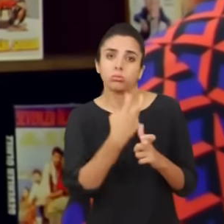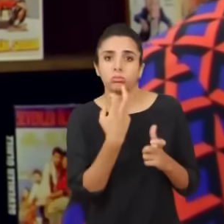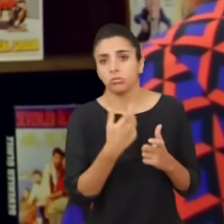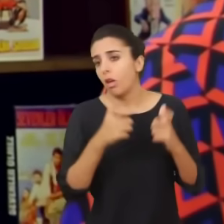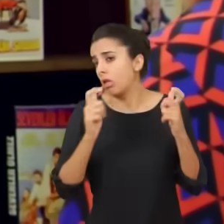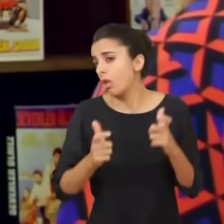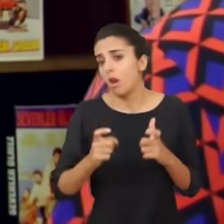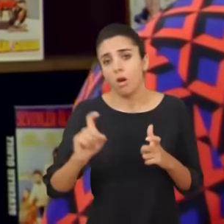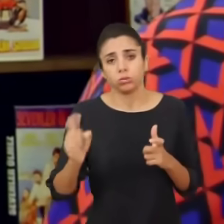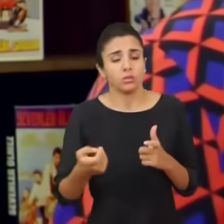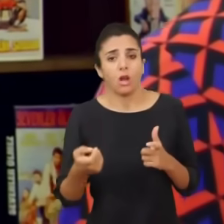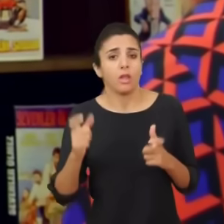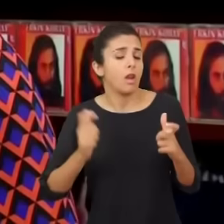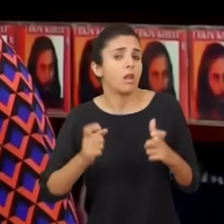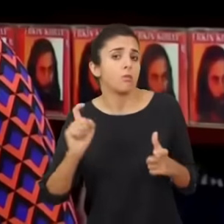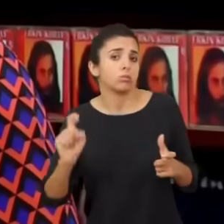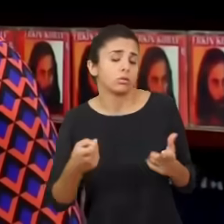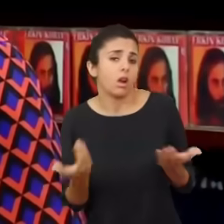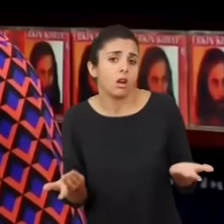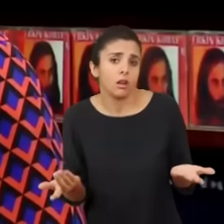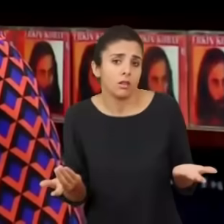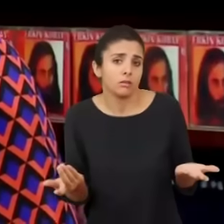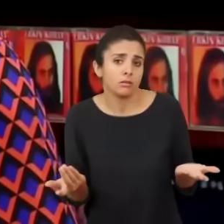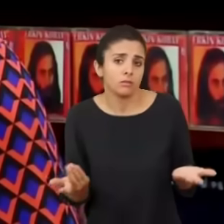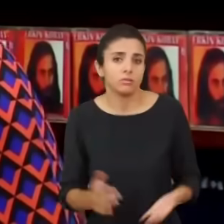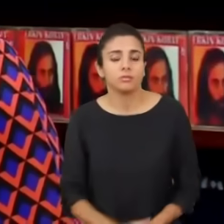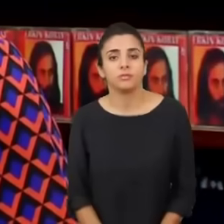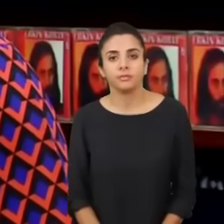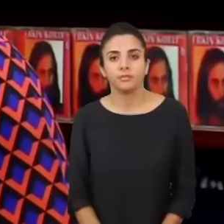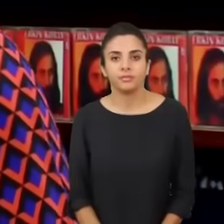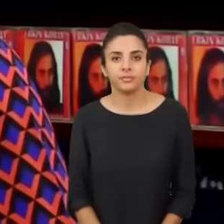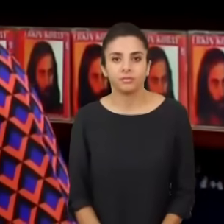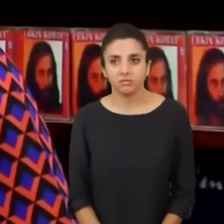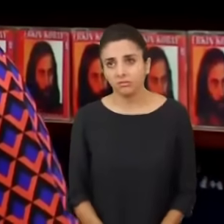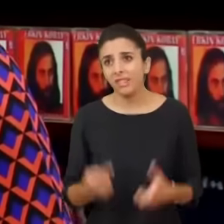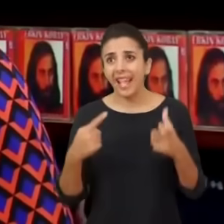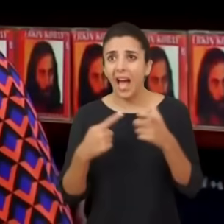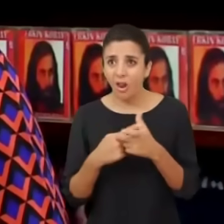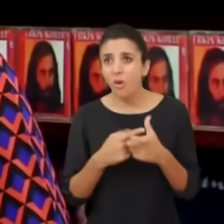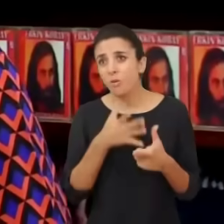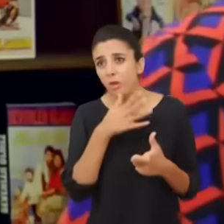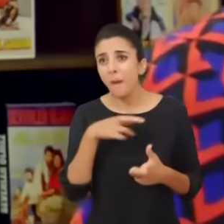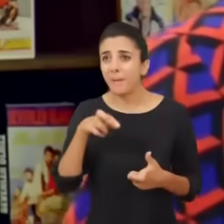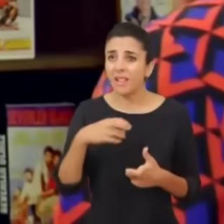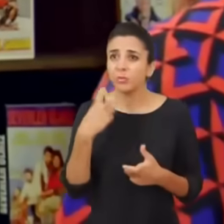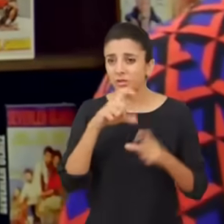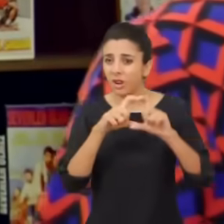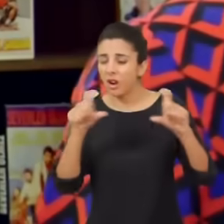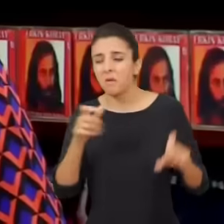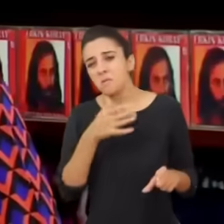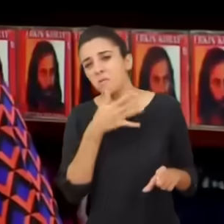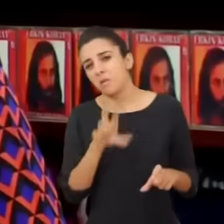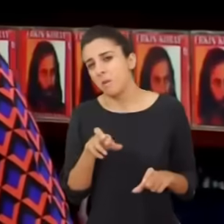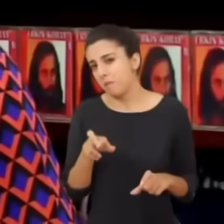Nerede? Yani nereye gidecek soracak Ergun plak. Ha. Ha. Ergun'u biliyor da plağı nereden biz? Ya.